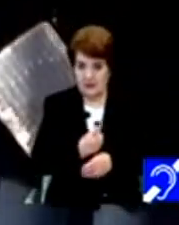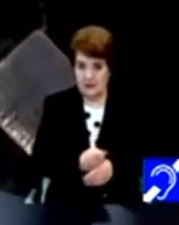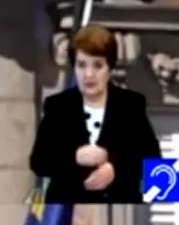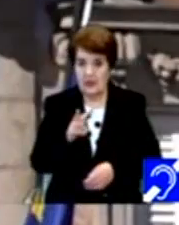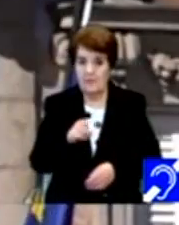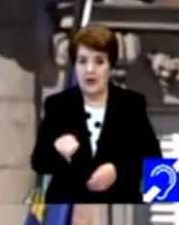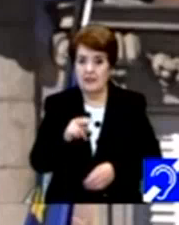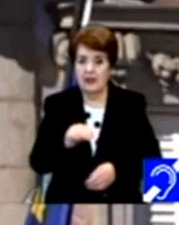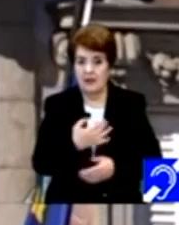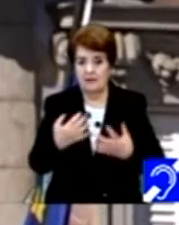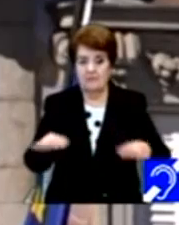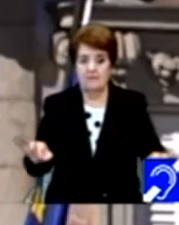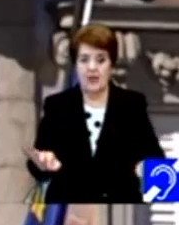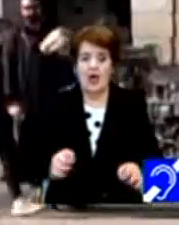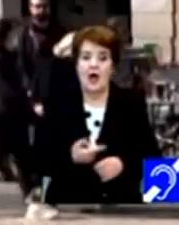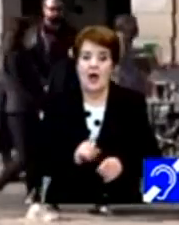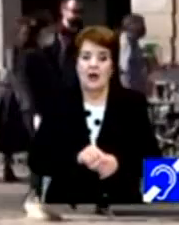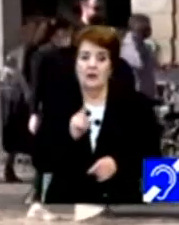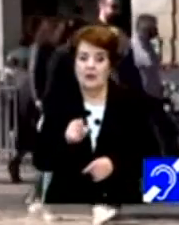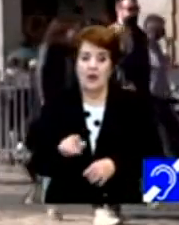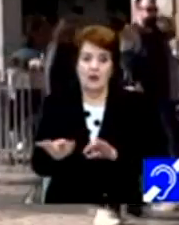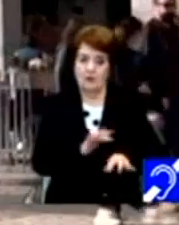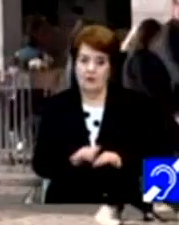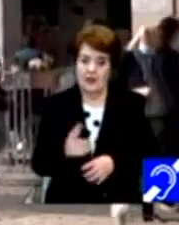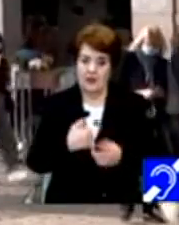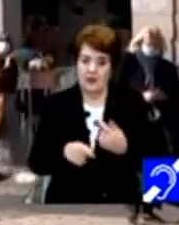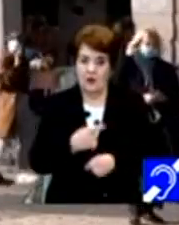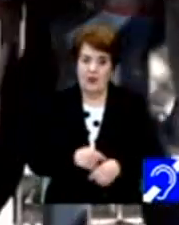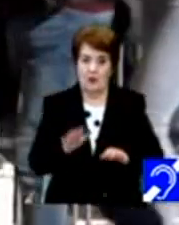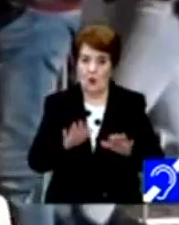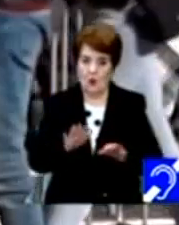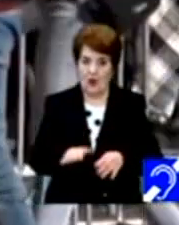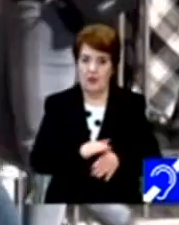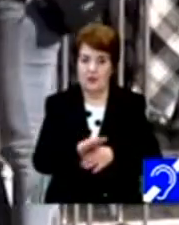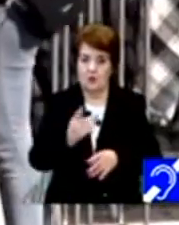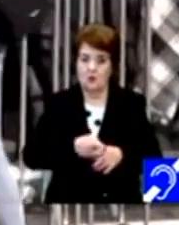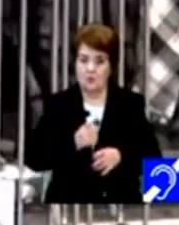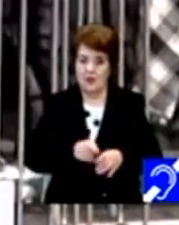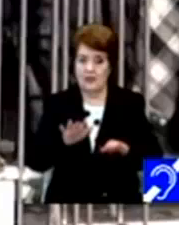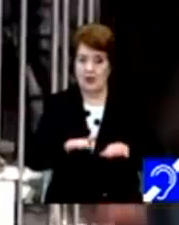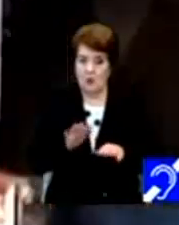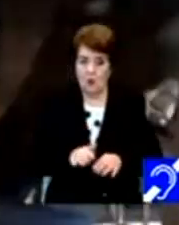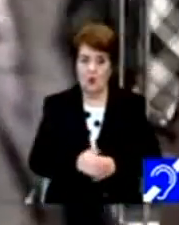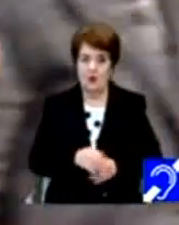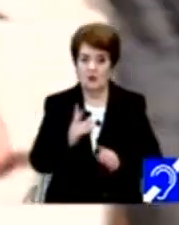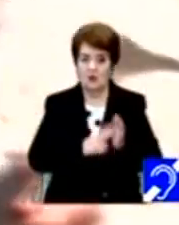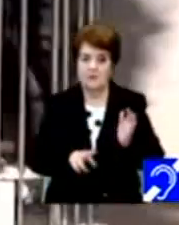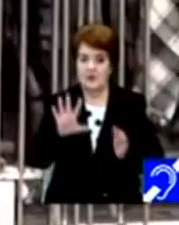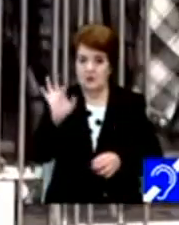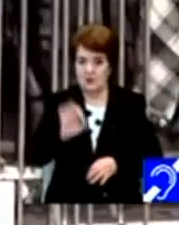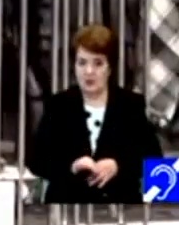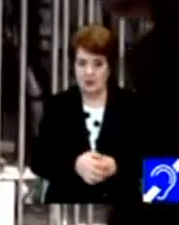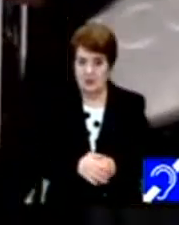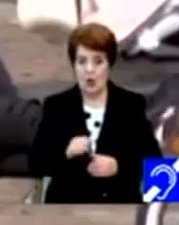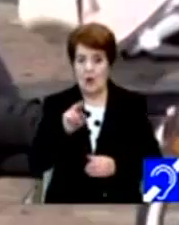Madrid oamenii sunt destul de relaxați. Toată activitatea a fost reluată, localurile pot funcționa cu jumătate din locuri la interior și 75%